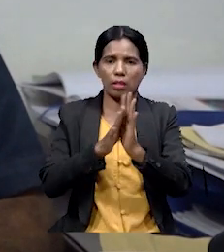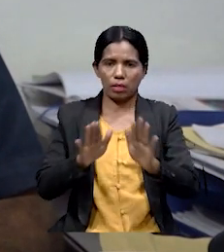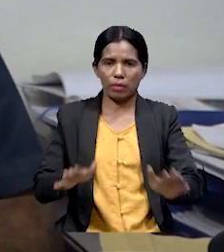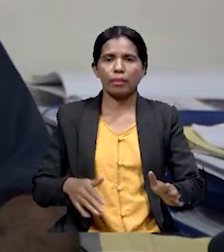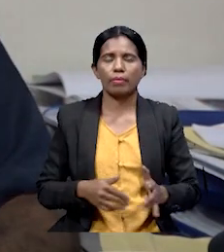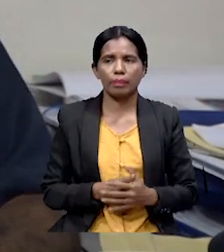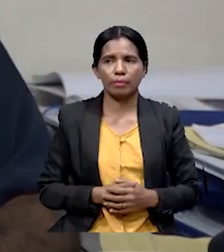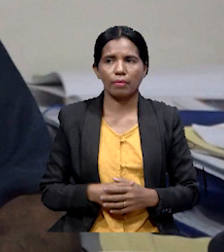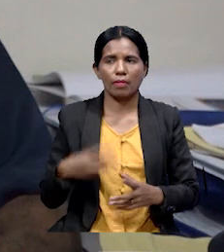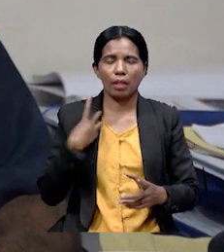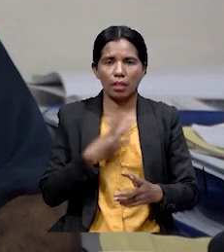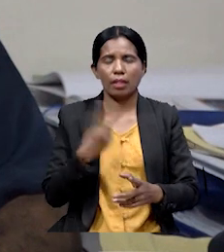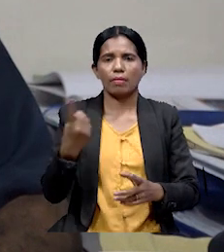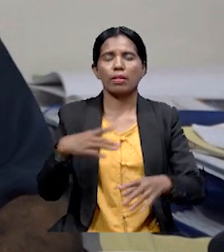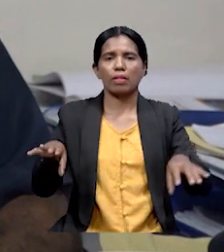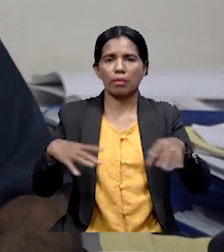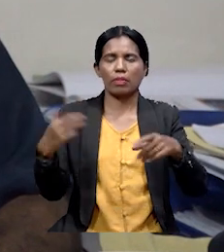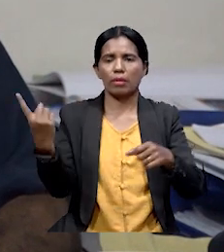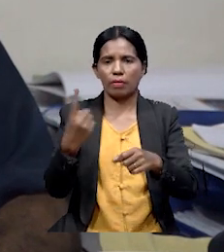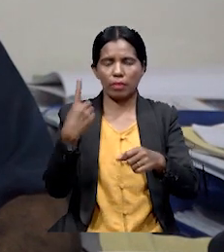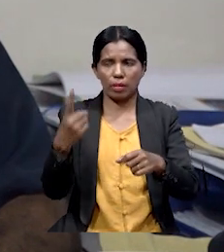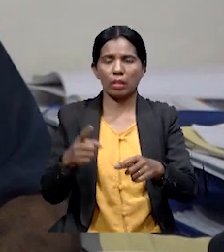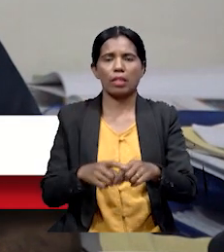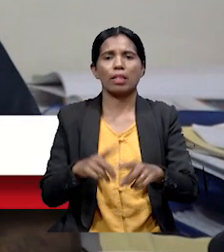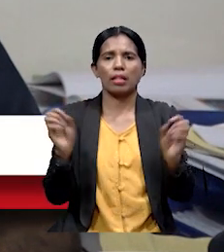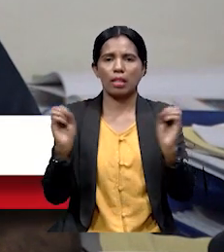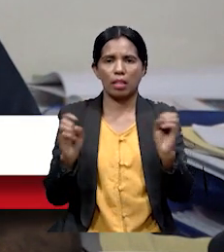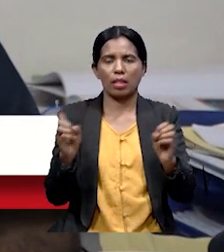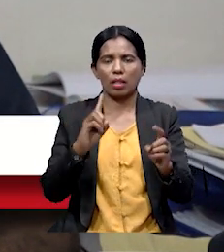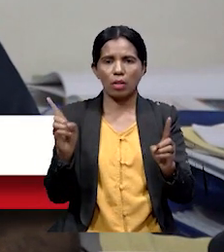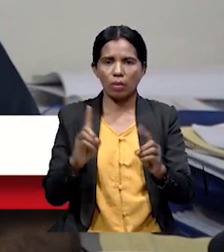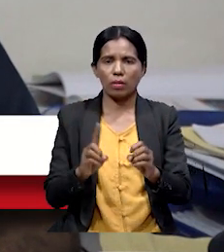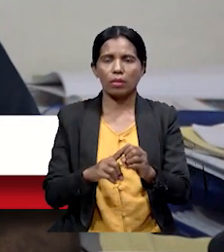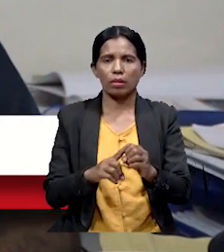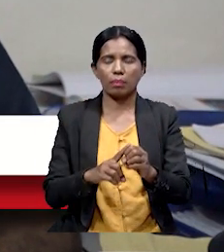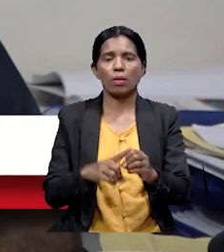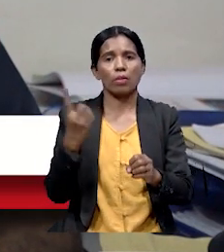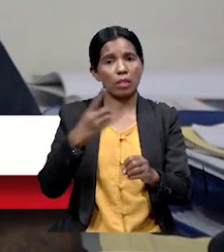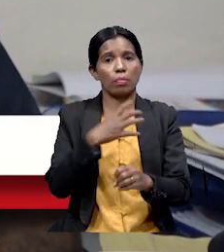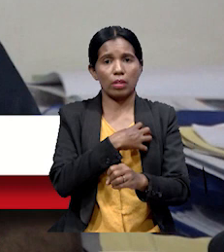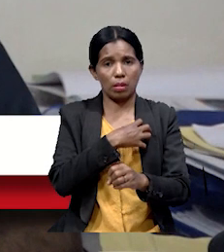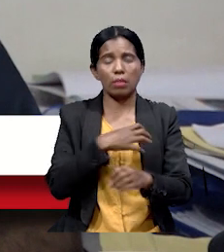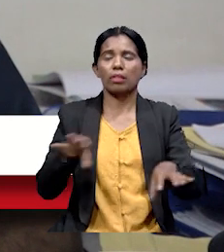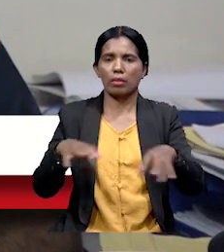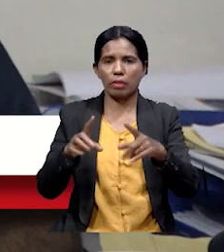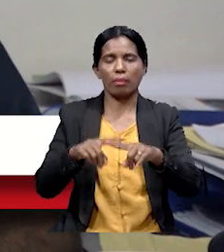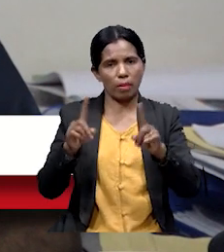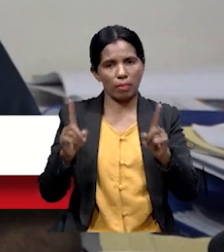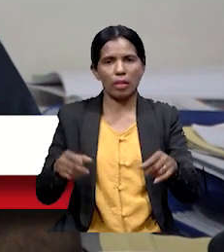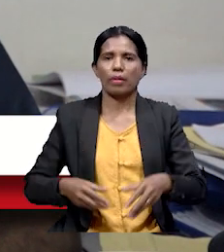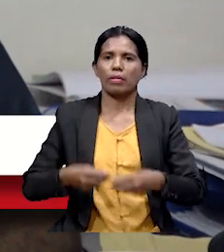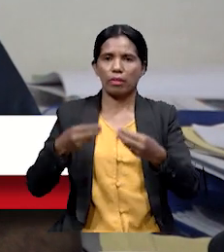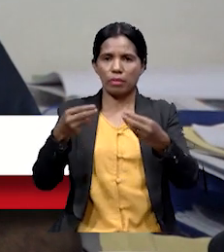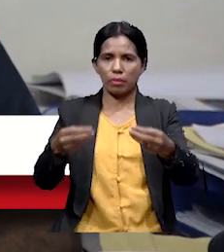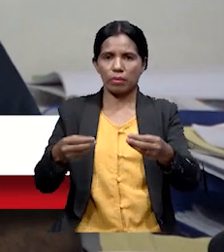fata hala servisa sa baibai e ne laos ba servisi tene polisi de ne be responsabilidade ne fona ba